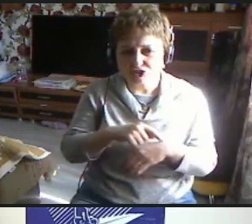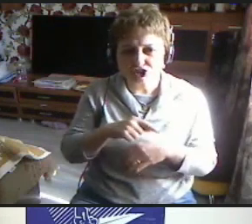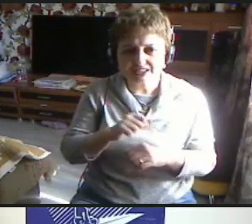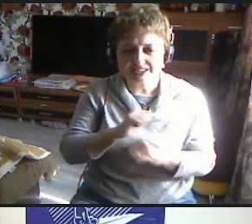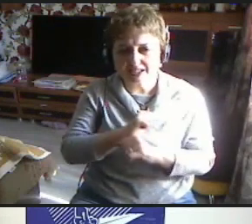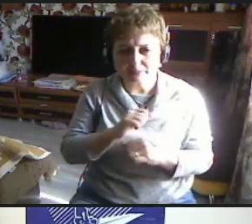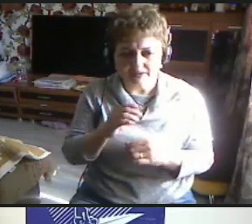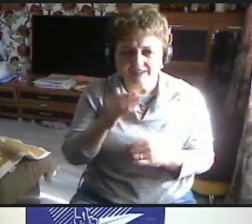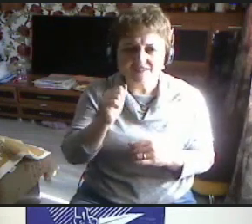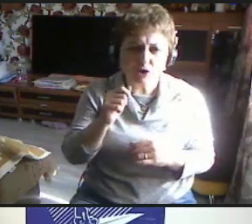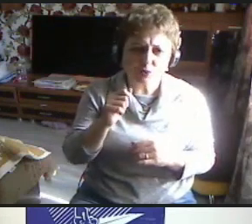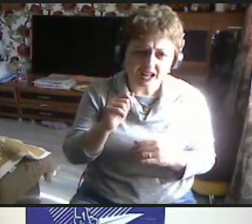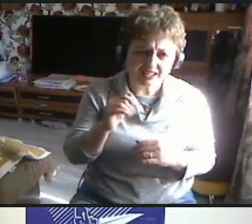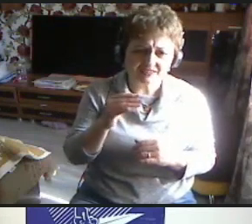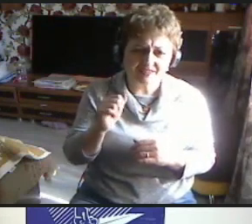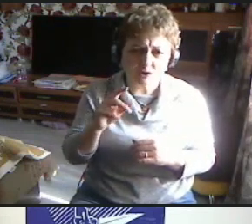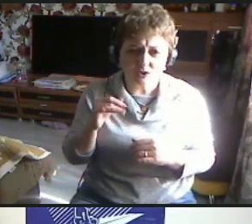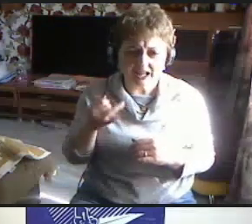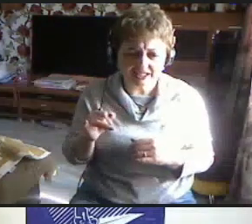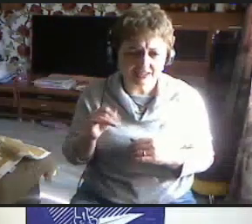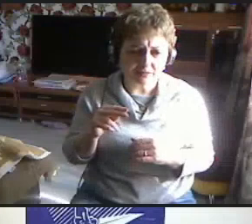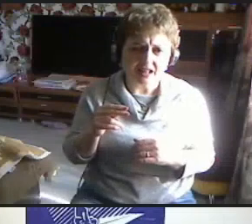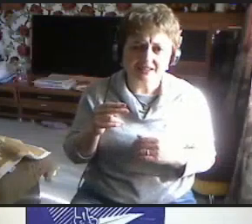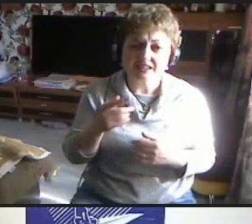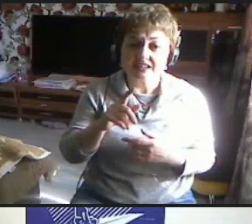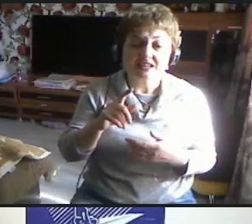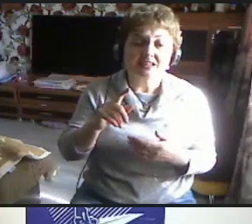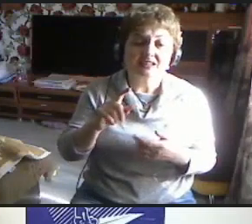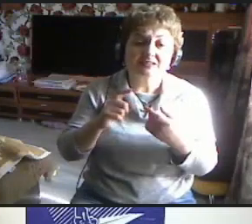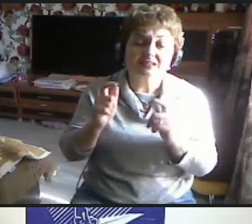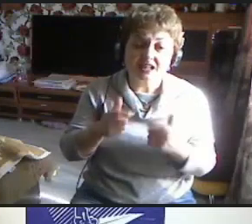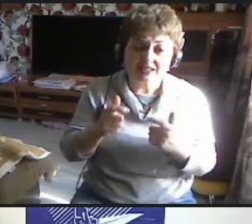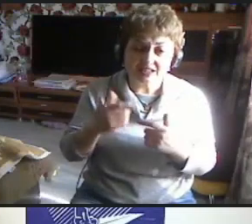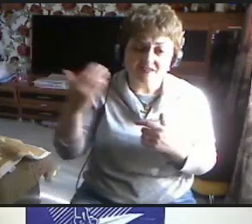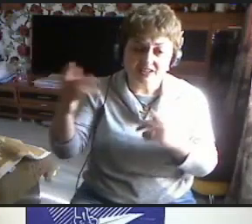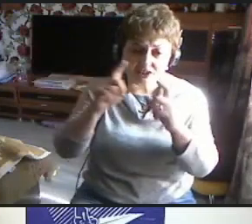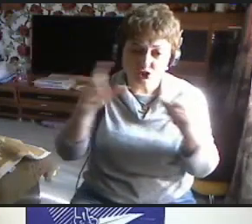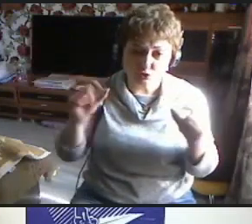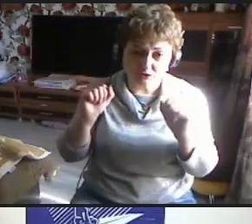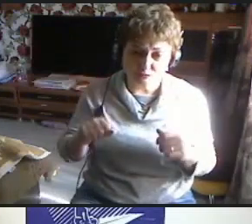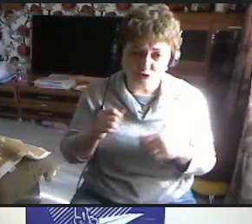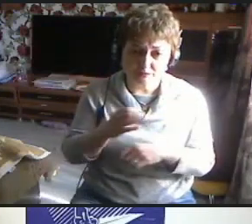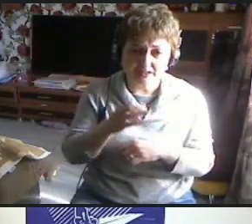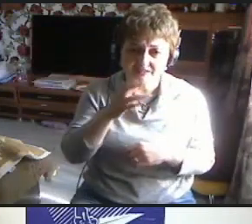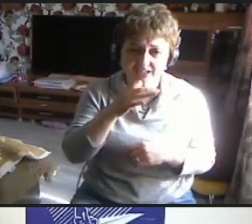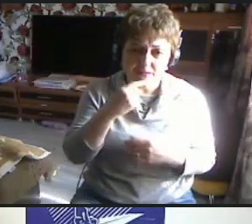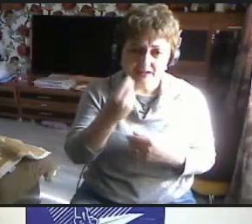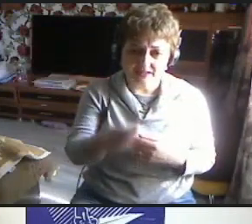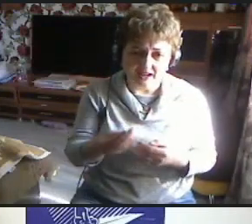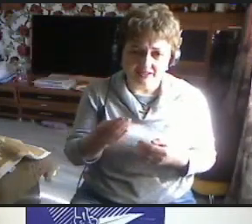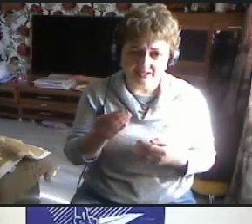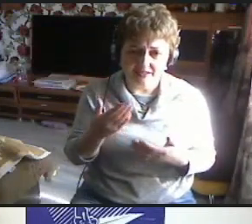классные часы. И по согласованию со школой она может вам дать уже часы, занимаемые